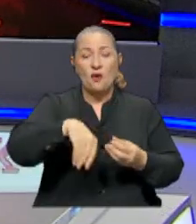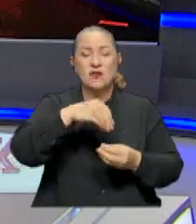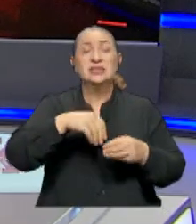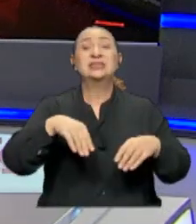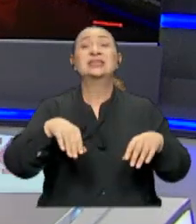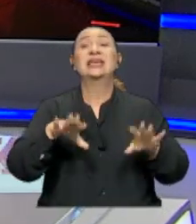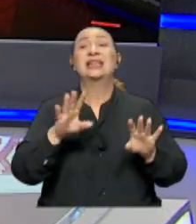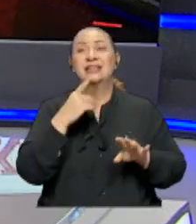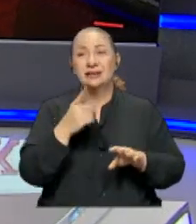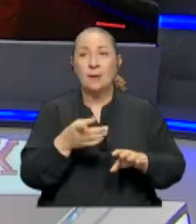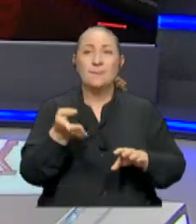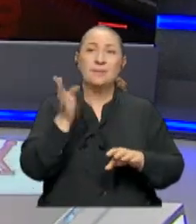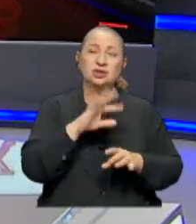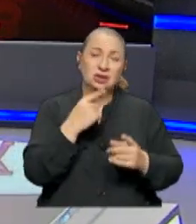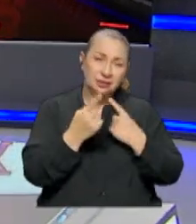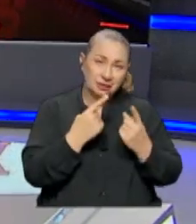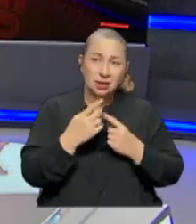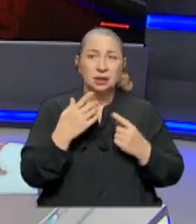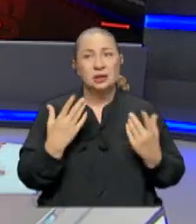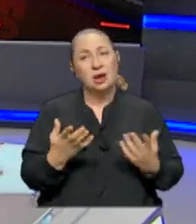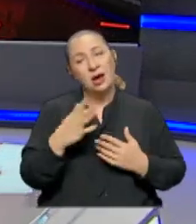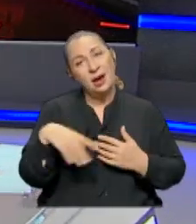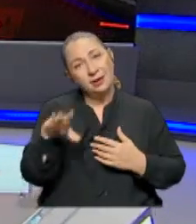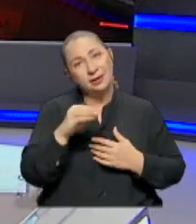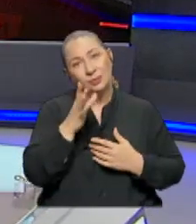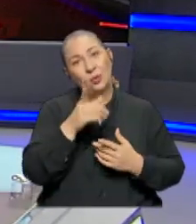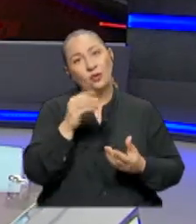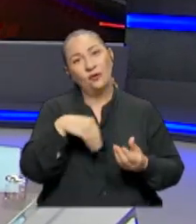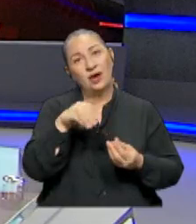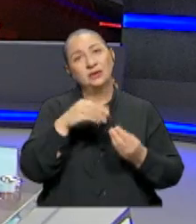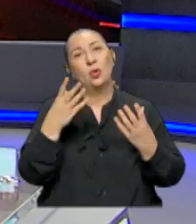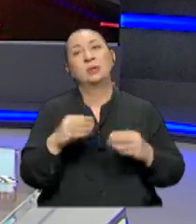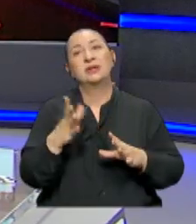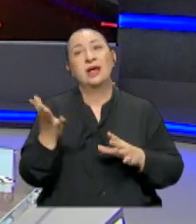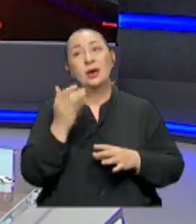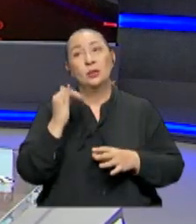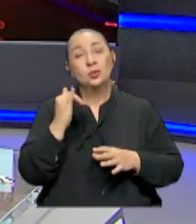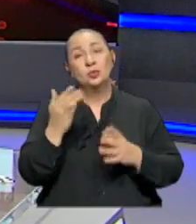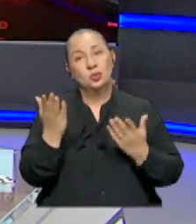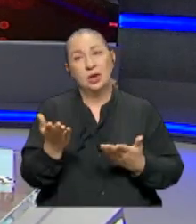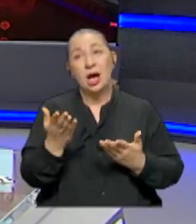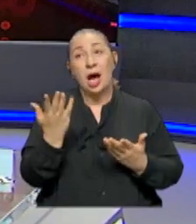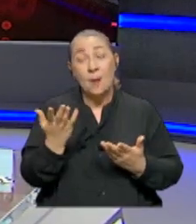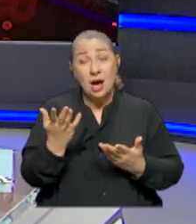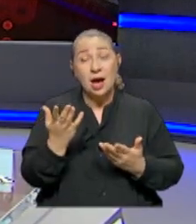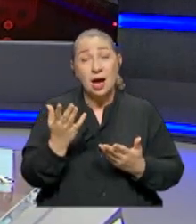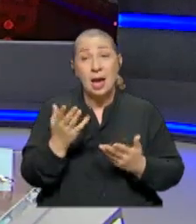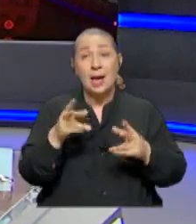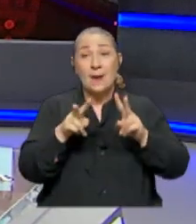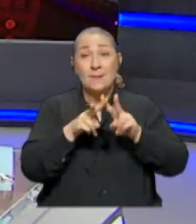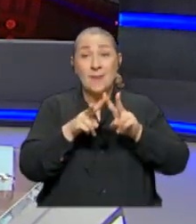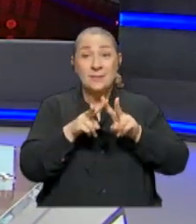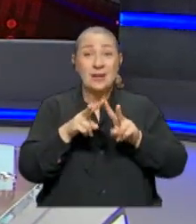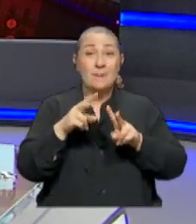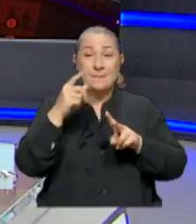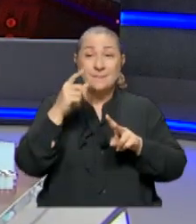faiz değil dedi Başka şeyler dedi ya herkes biliyor onun faiz olmanın daha da kötüsü Hatta ama işte Mehmet